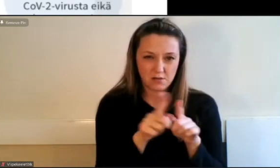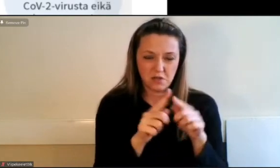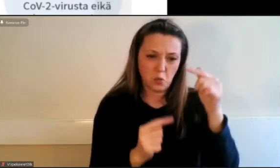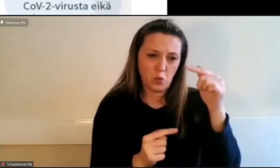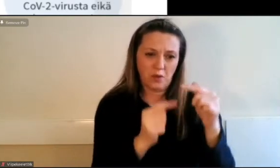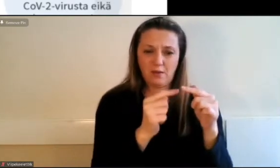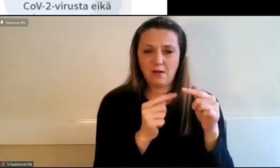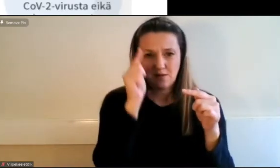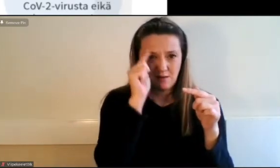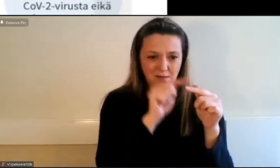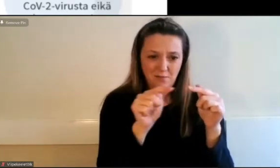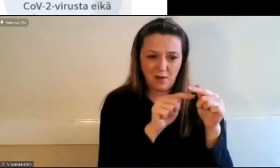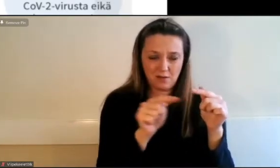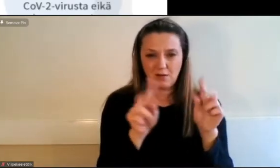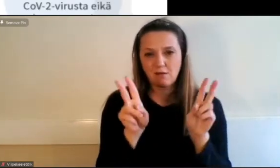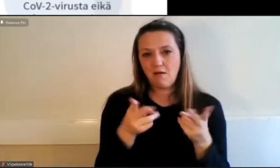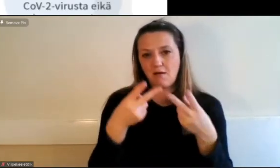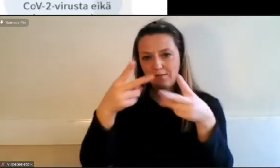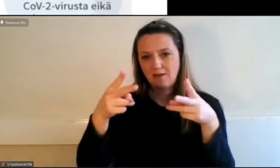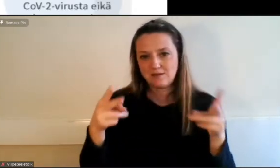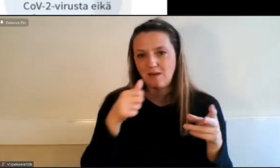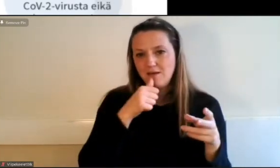happelisus oleks õige, et see